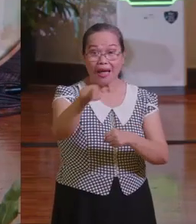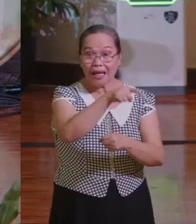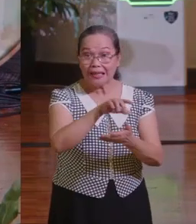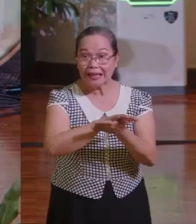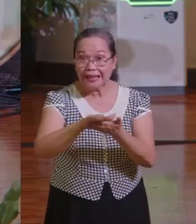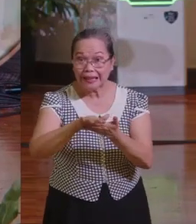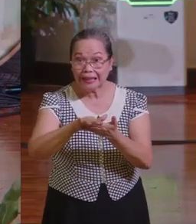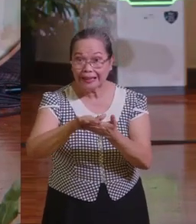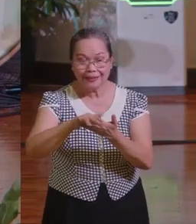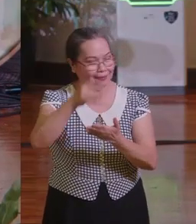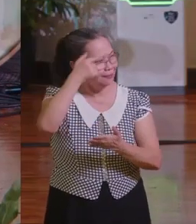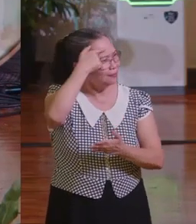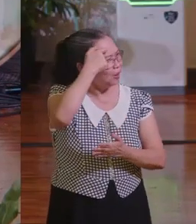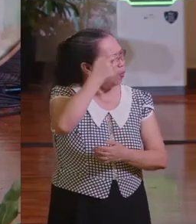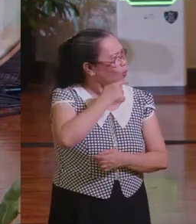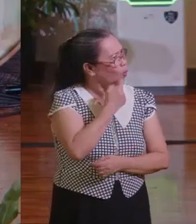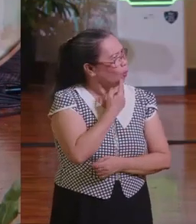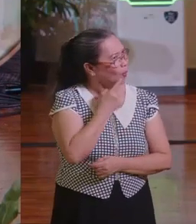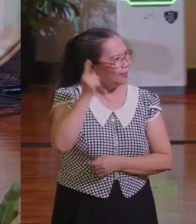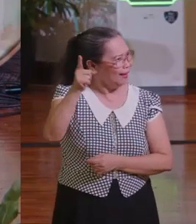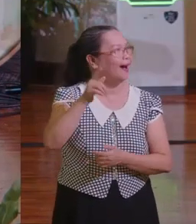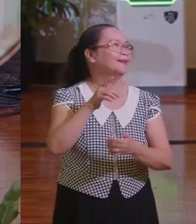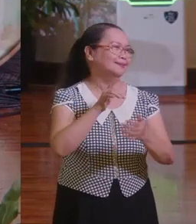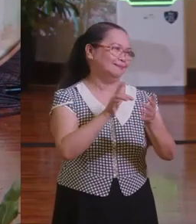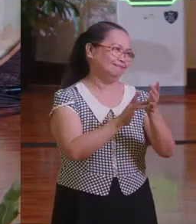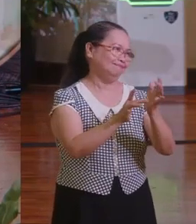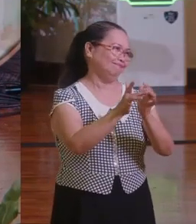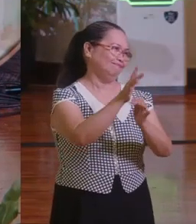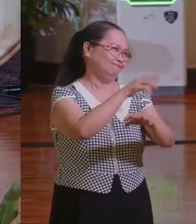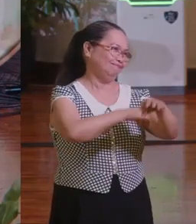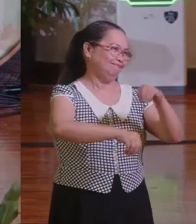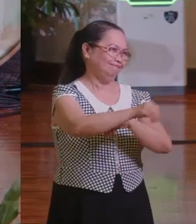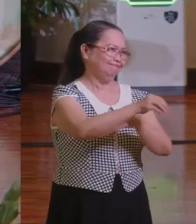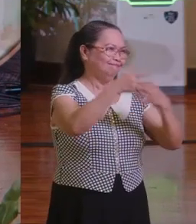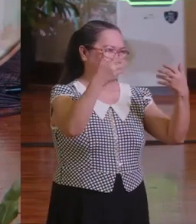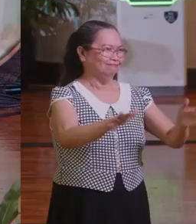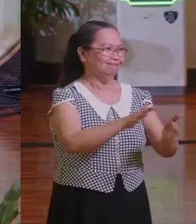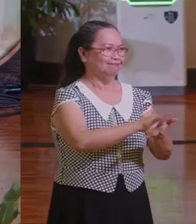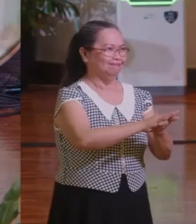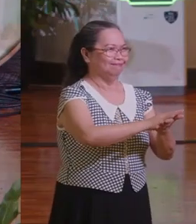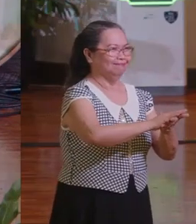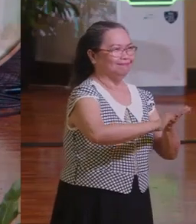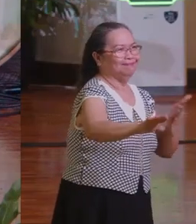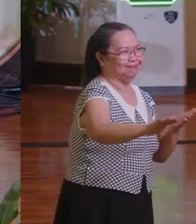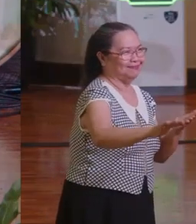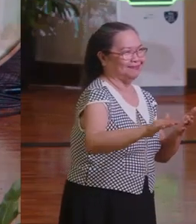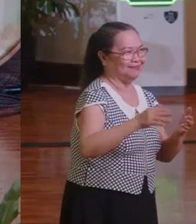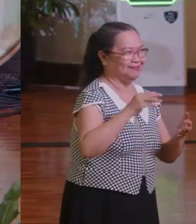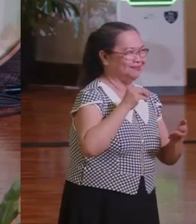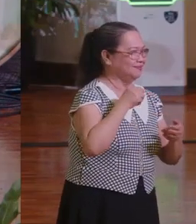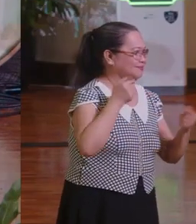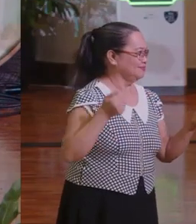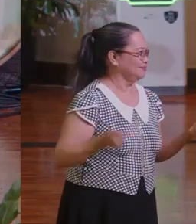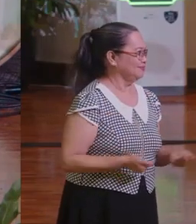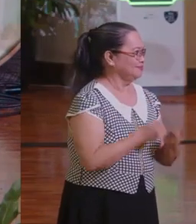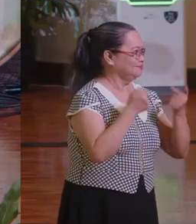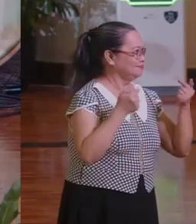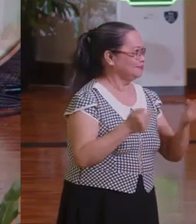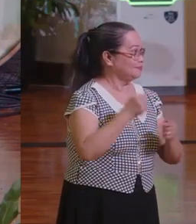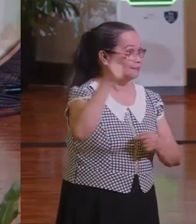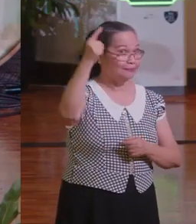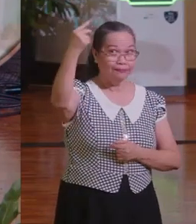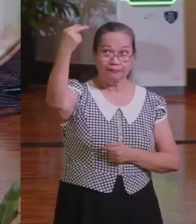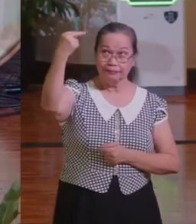atin. So sa mata ng Diyos, ang nakikita niya ay bayad na ang lahat ng ating kasalanan. Sa mata ng Diyos, ang nakikita niya